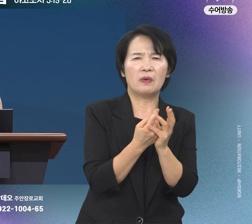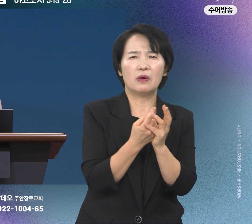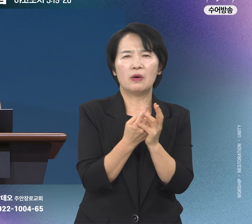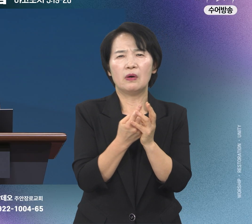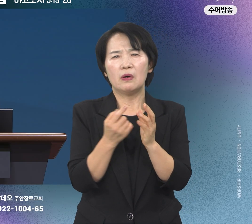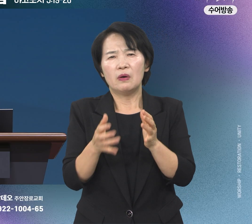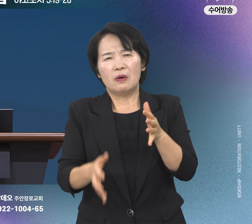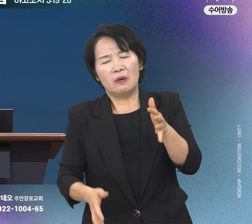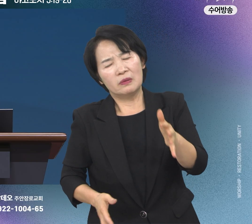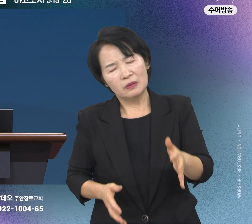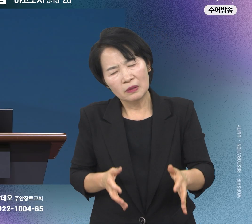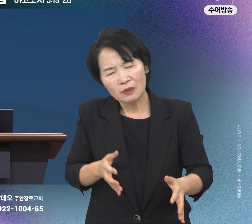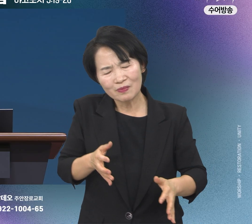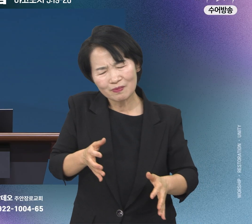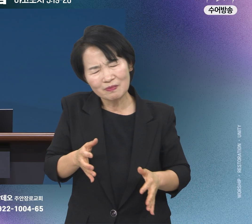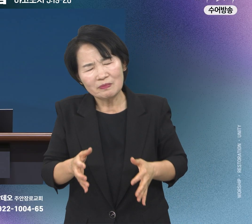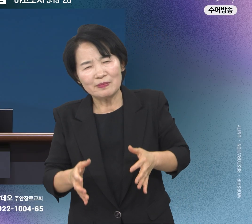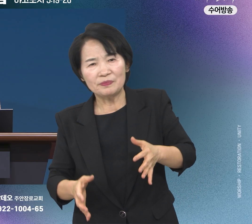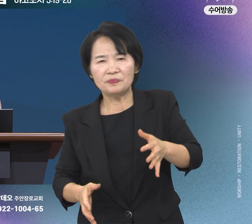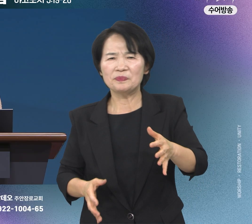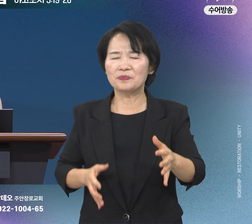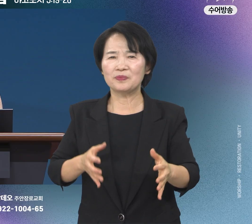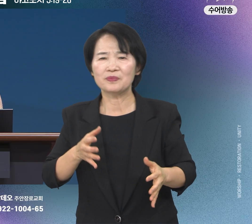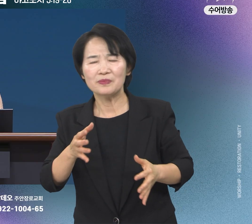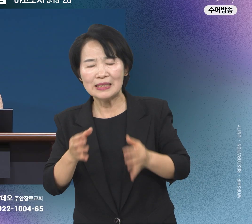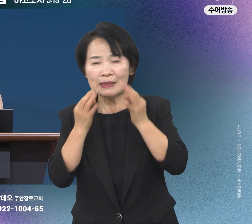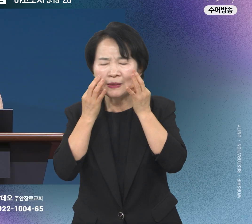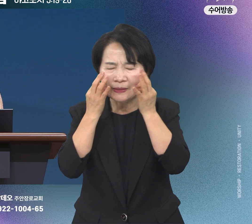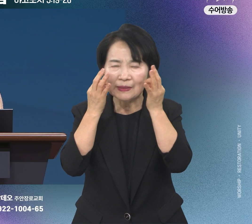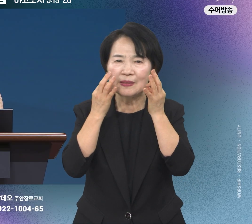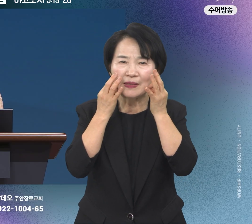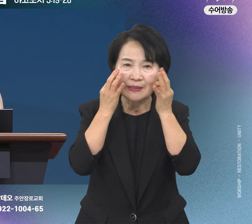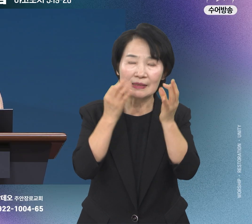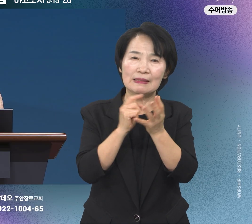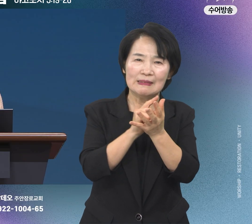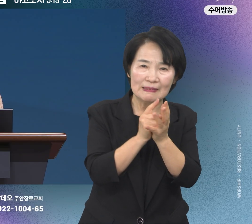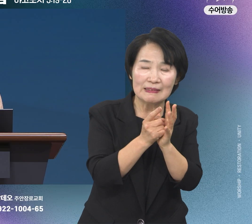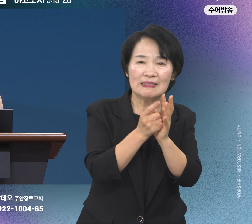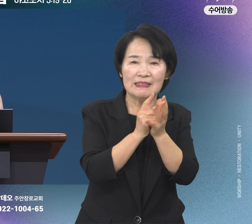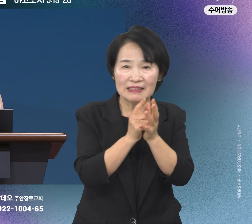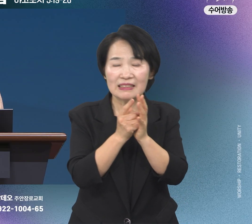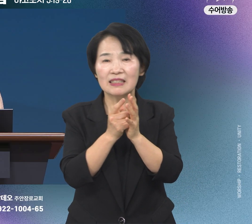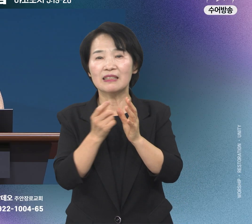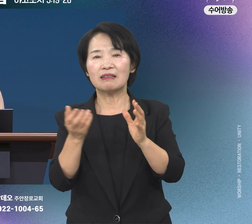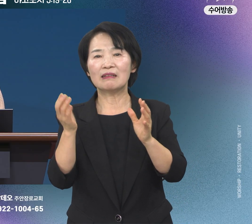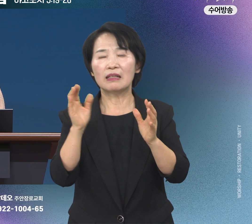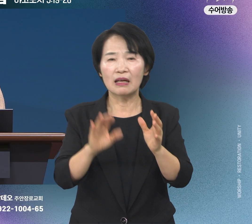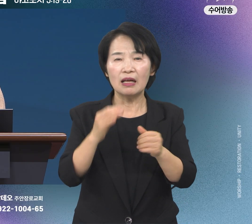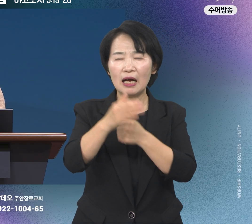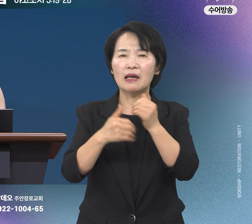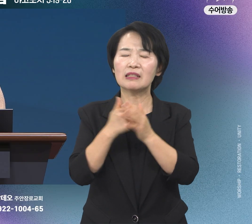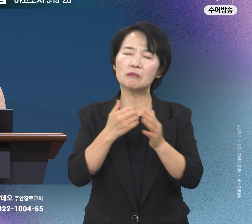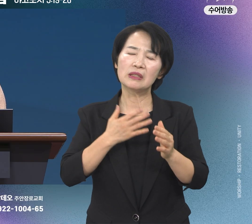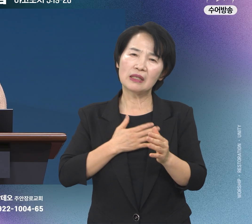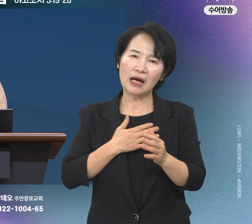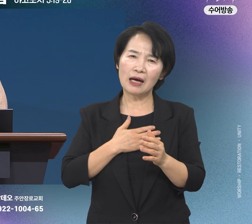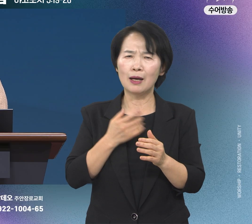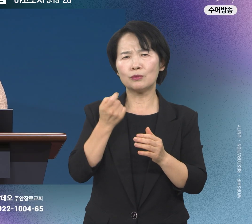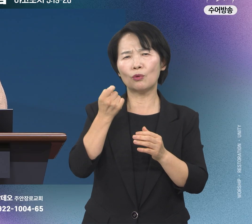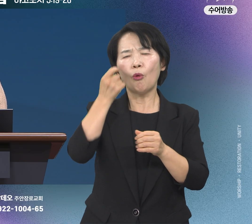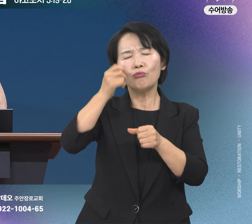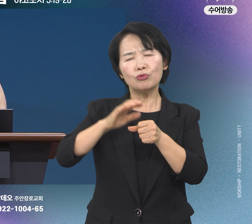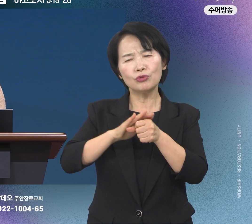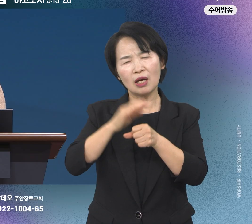서툴고 어색하고 힘들게 했습니다. 하나님께서 나를 불쌍히 여겨주셨으면 좋겠다. 내가